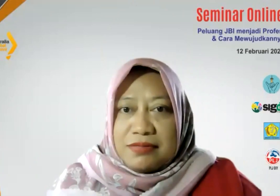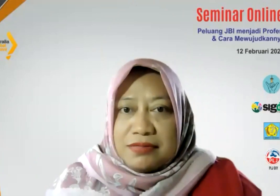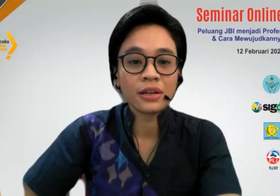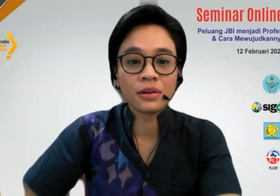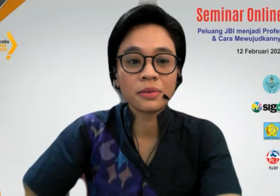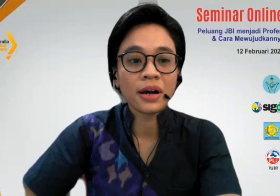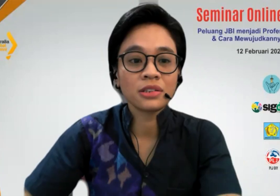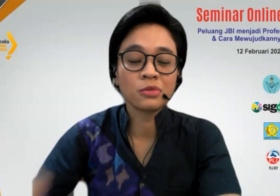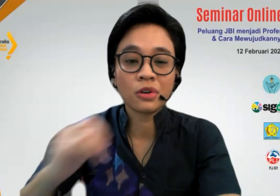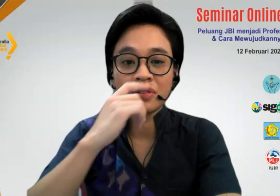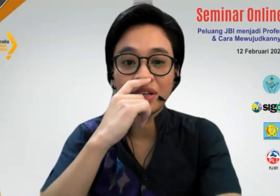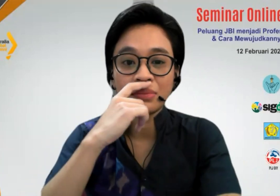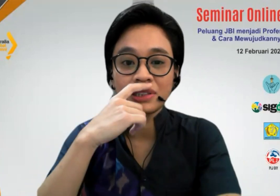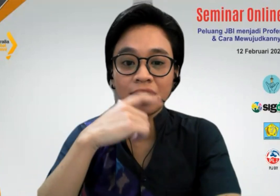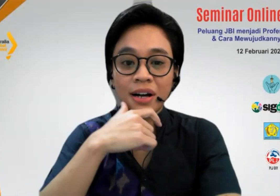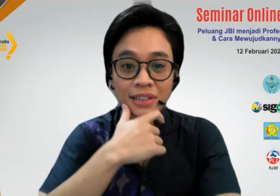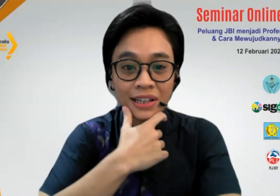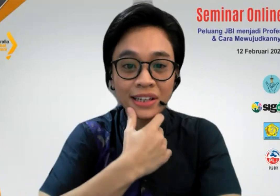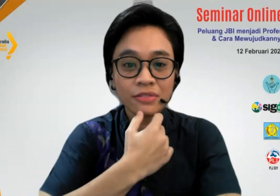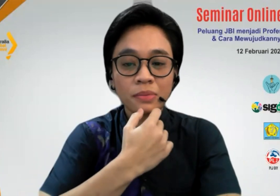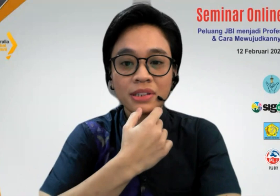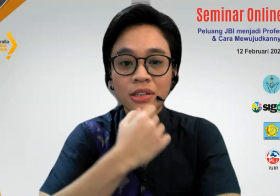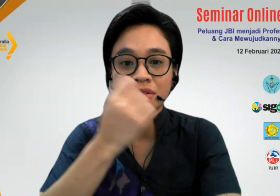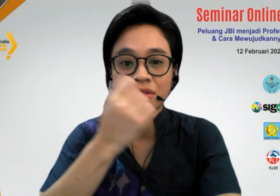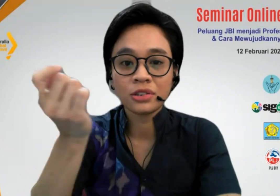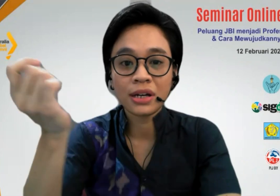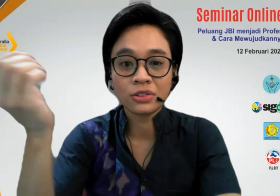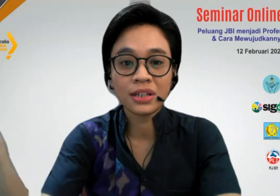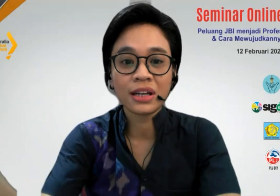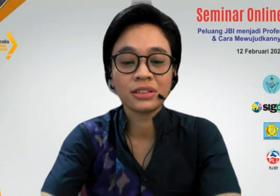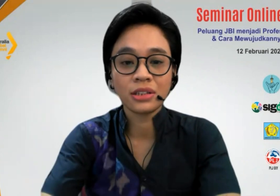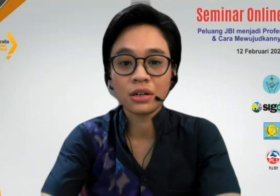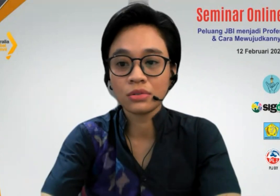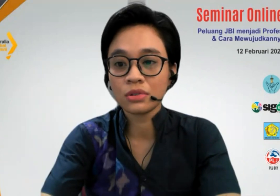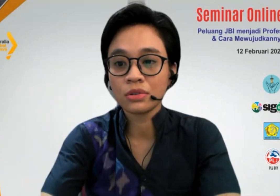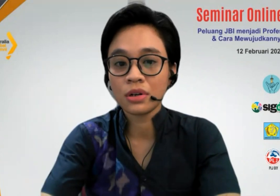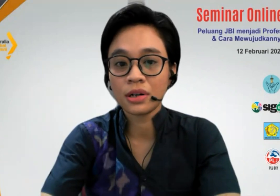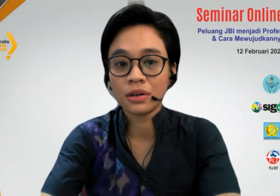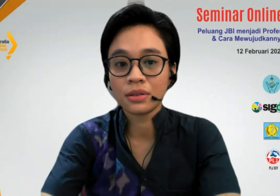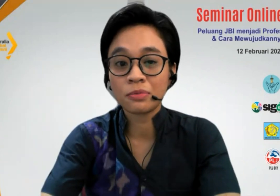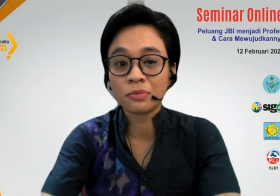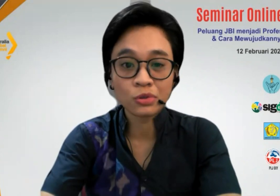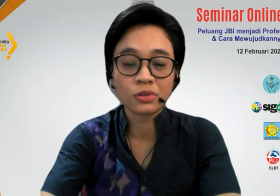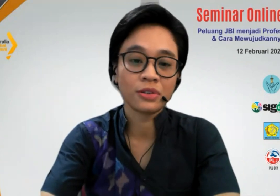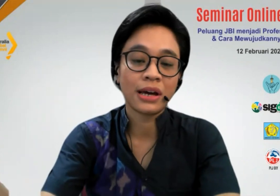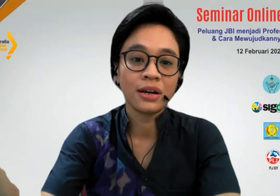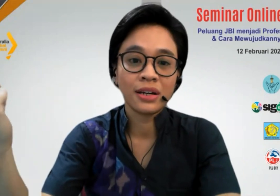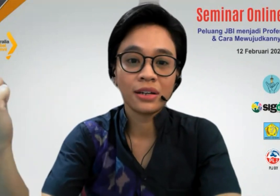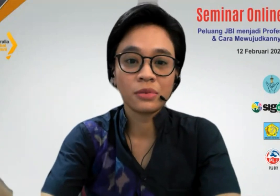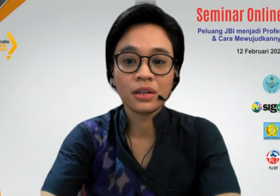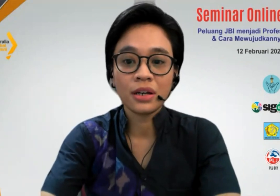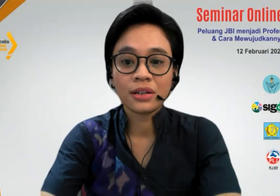bye Terima kasih Bu Reva ini mencerahkan sekali ya informasinya sudah sudah dirancang untuk guru